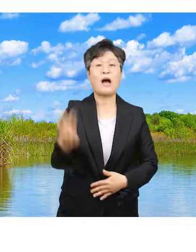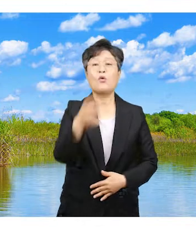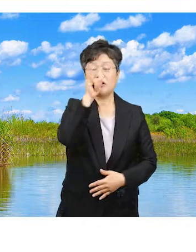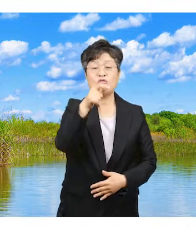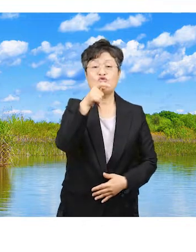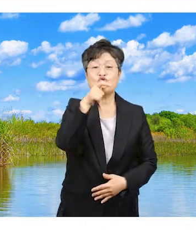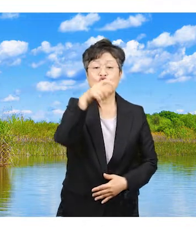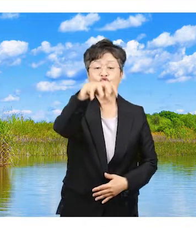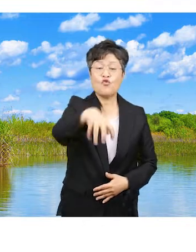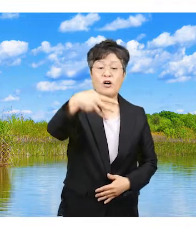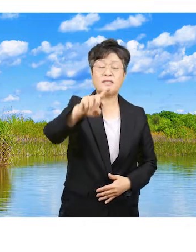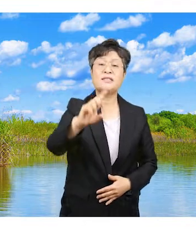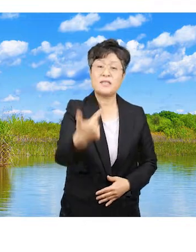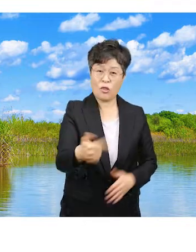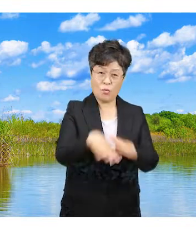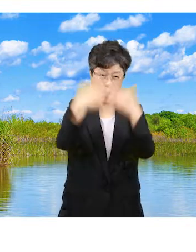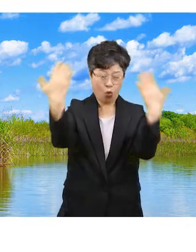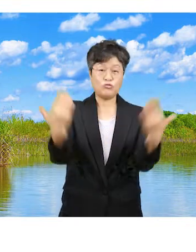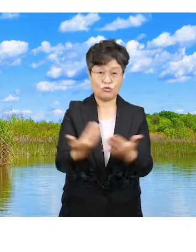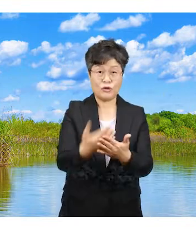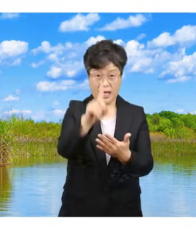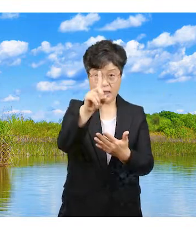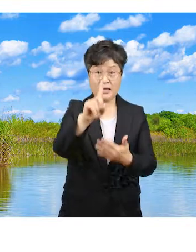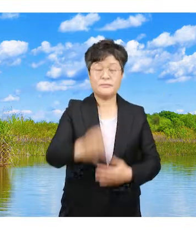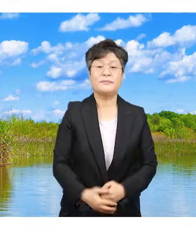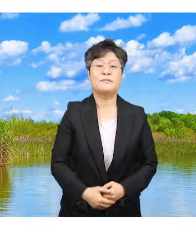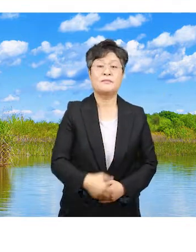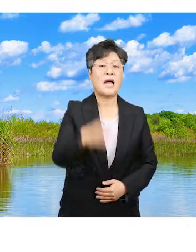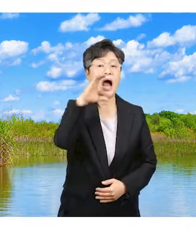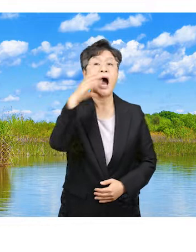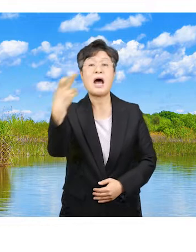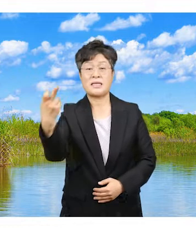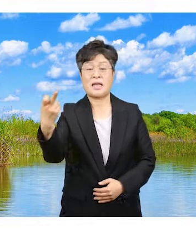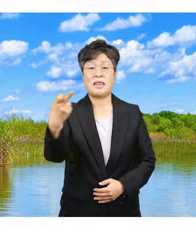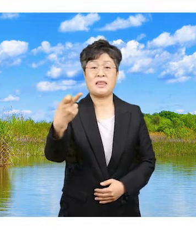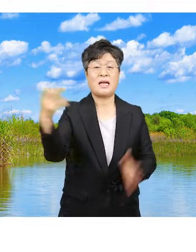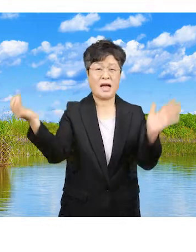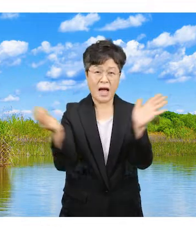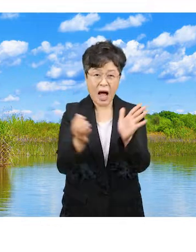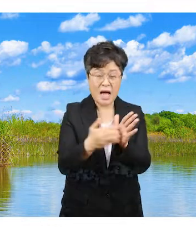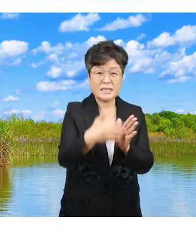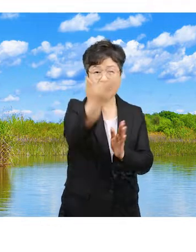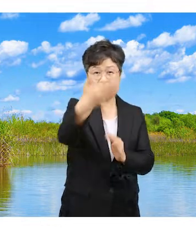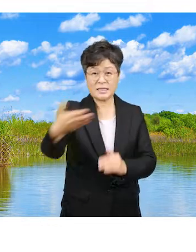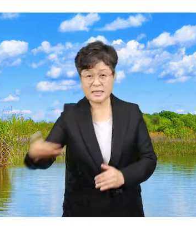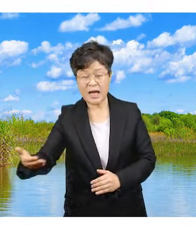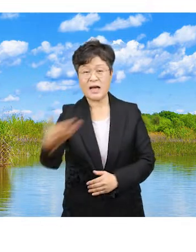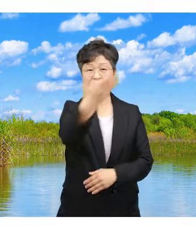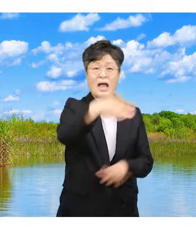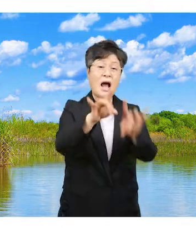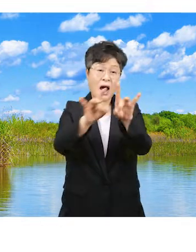그 아래로 흘러내려가고, 그래서 수원천은 수원천대로 아산만까지 흘러간다고 생각을 하고 원천천은